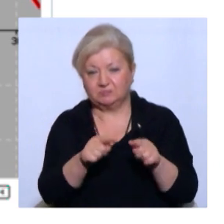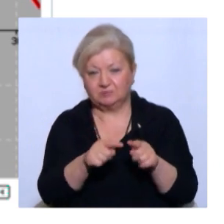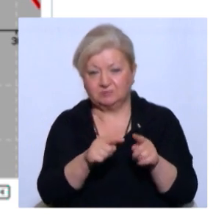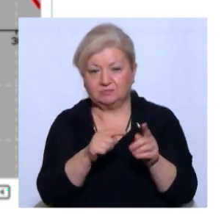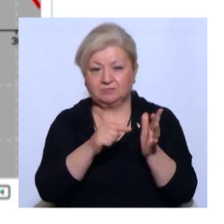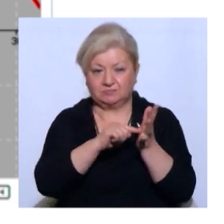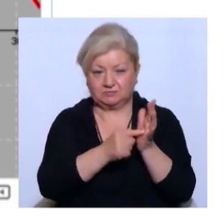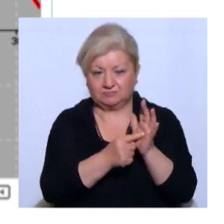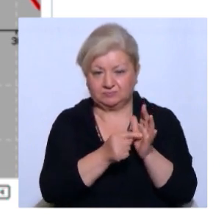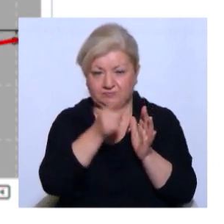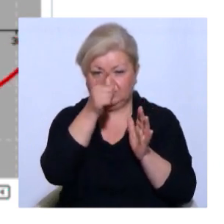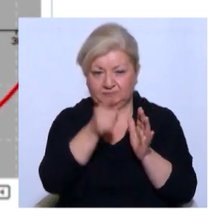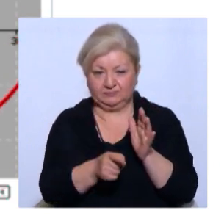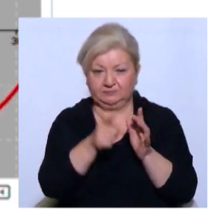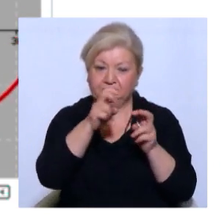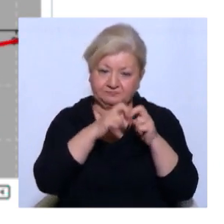მოძრაობა.